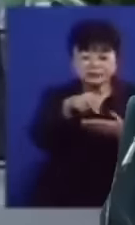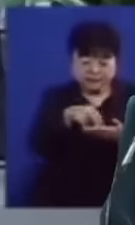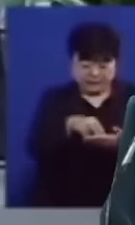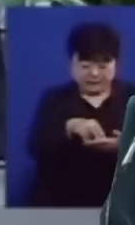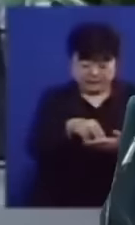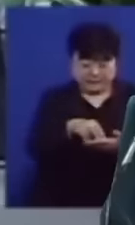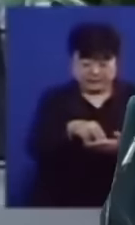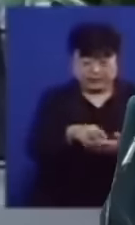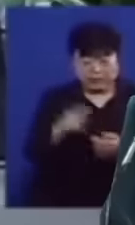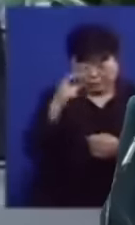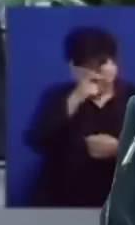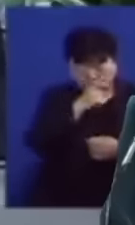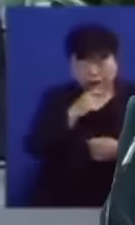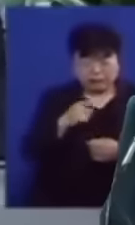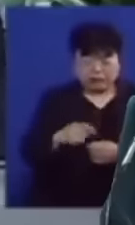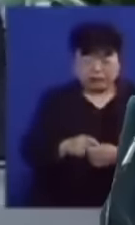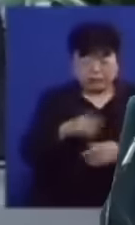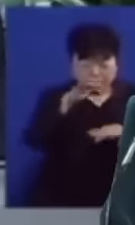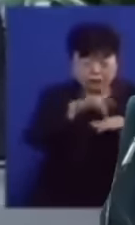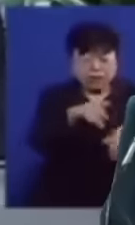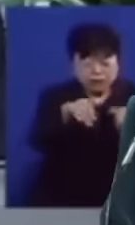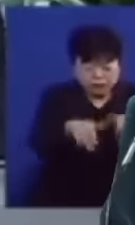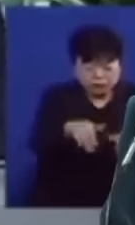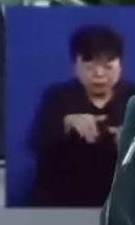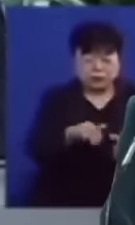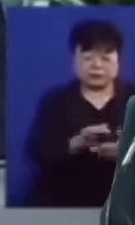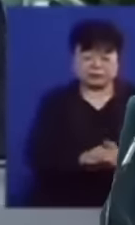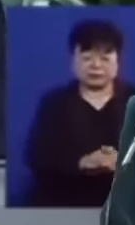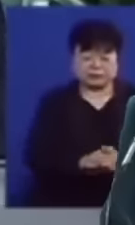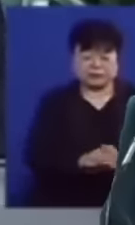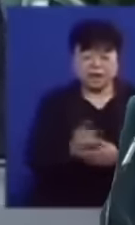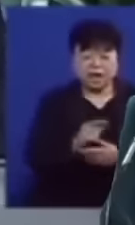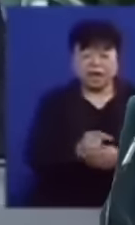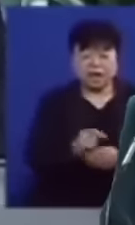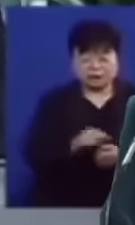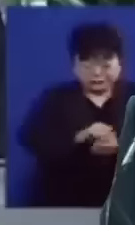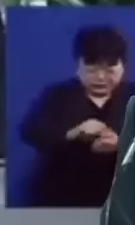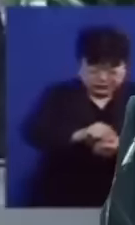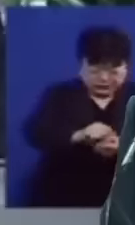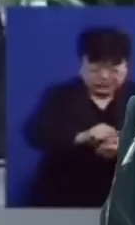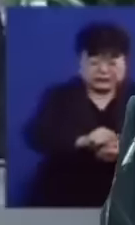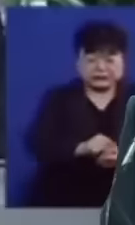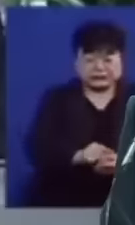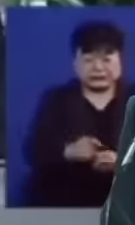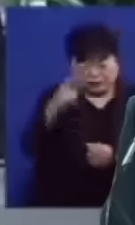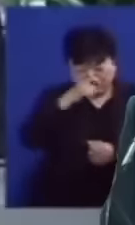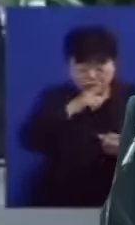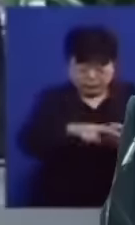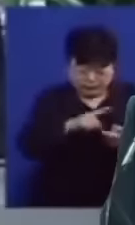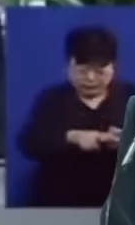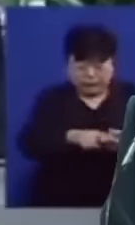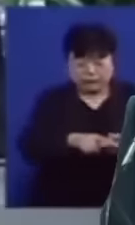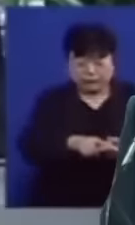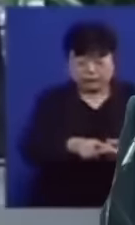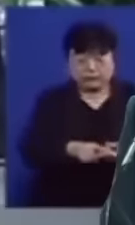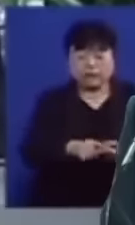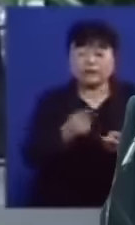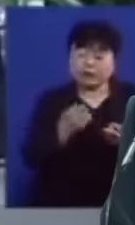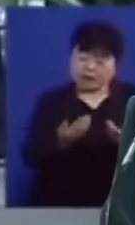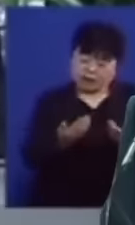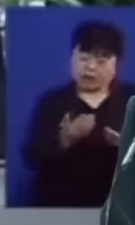사람이요, 더럽고 추하고 마귀의 종이 된 사람, 아무리 물로 씻어도 때가 지지 않는 옛사람을 어떻게 하는